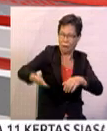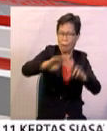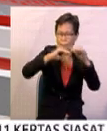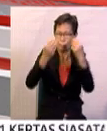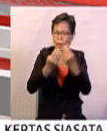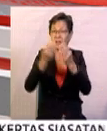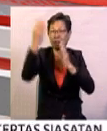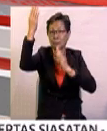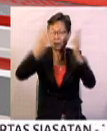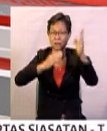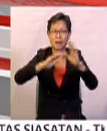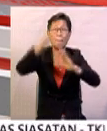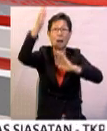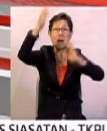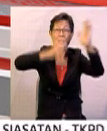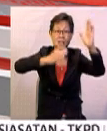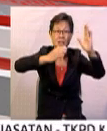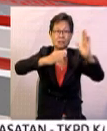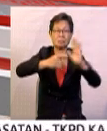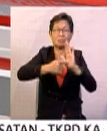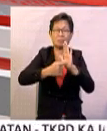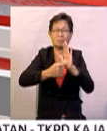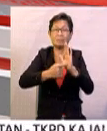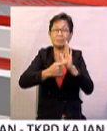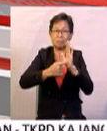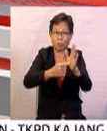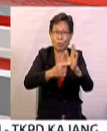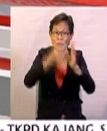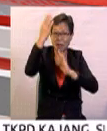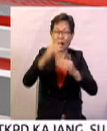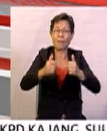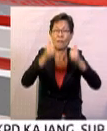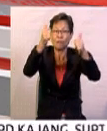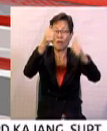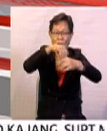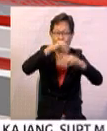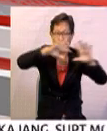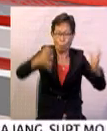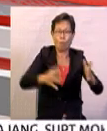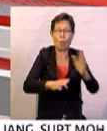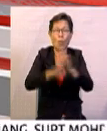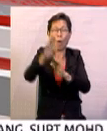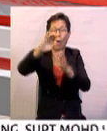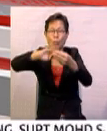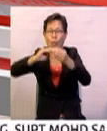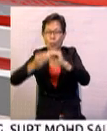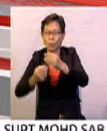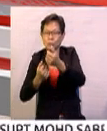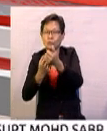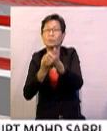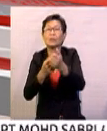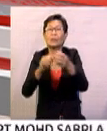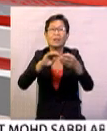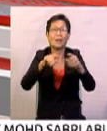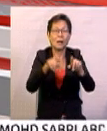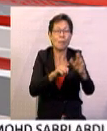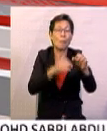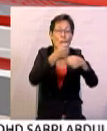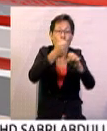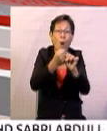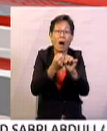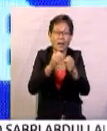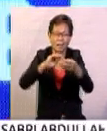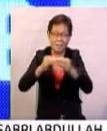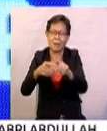masyarakat Malaysia. Malaysia merupakan negara pertama di dunia yang membangunkan indeks seumpamanya.